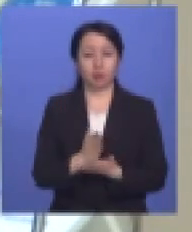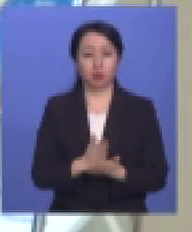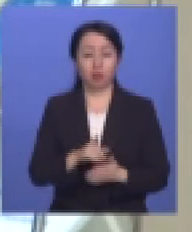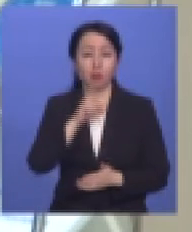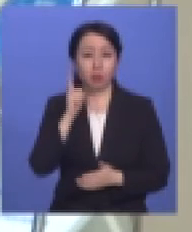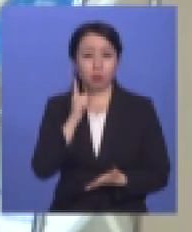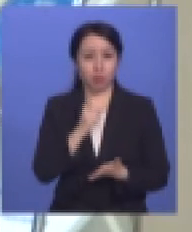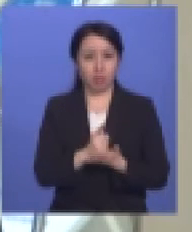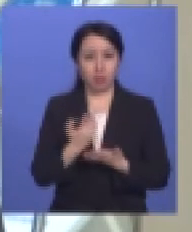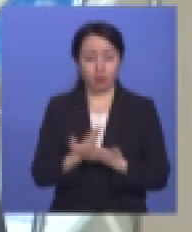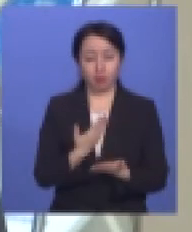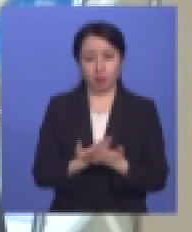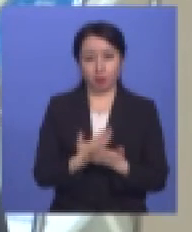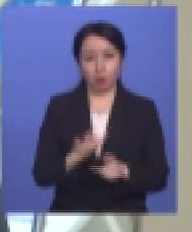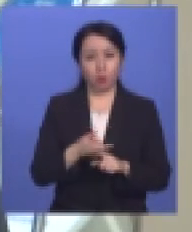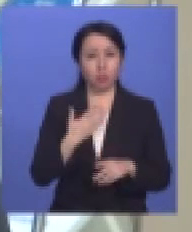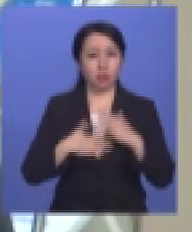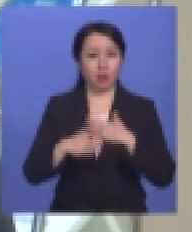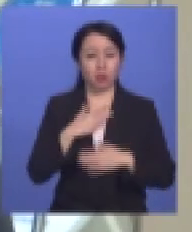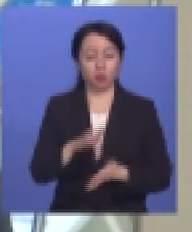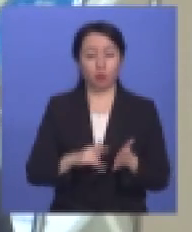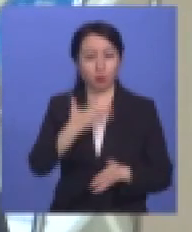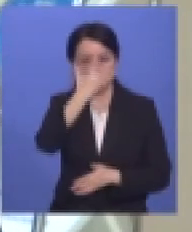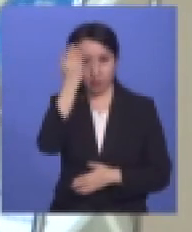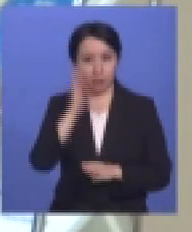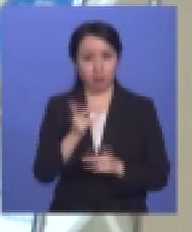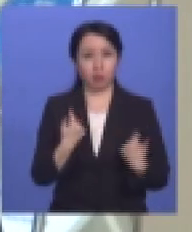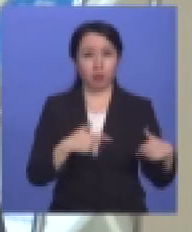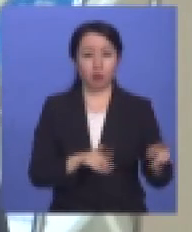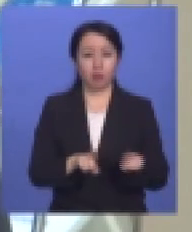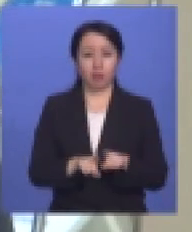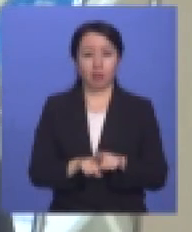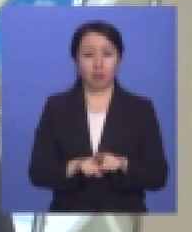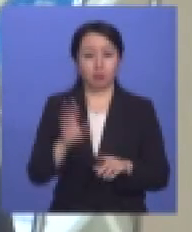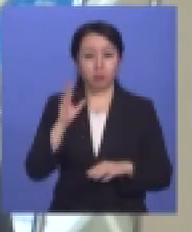молодежь должна брать пример. Я рад, что в нашем городе не забывают и организовывают такие вечера.